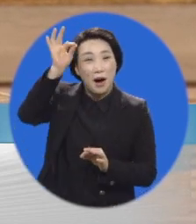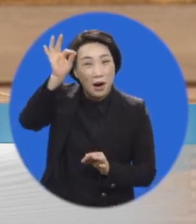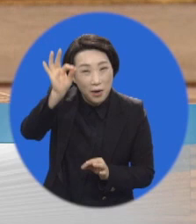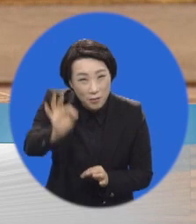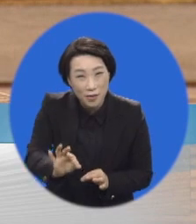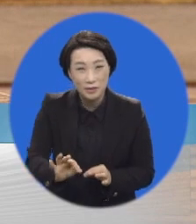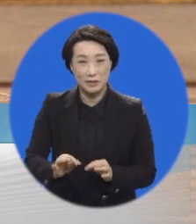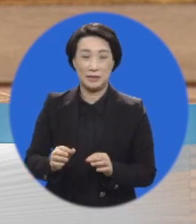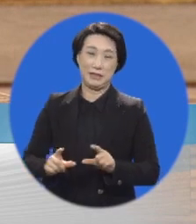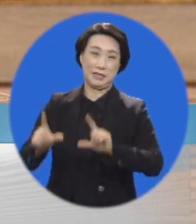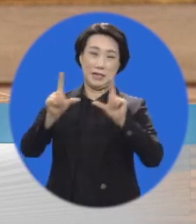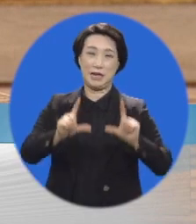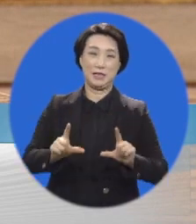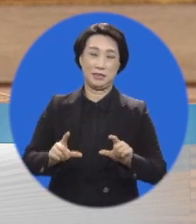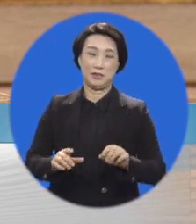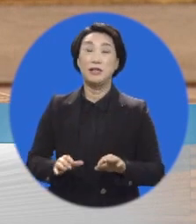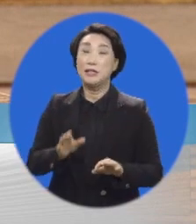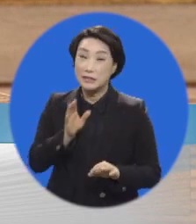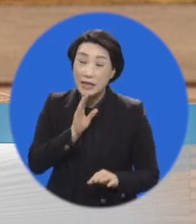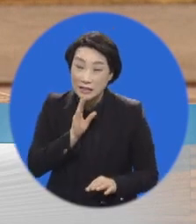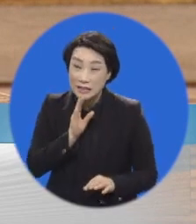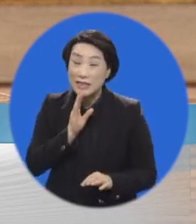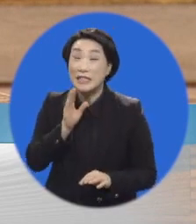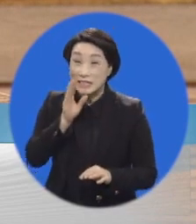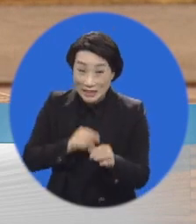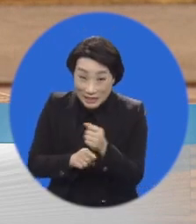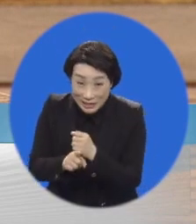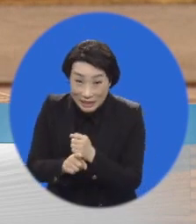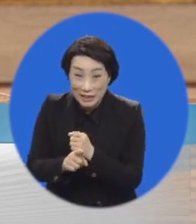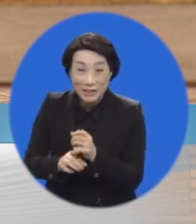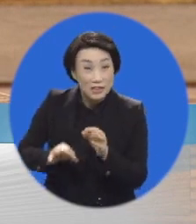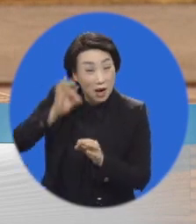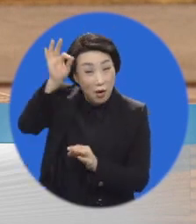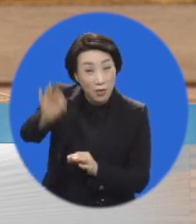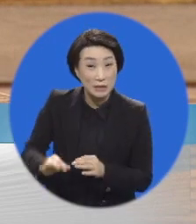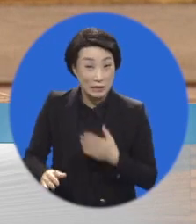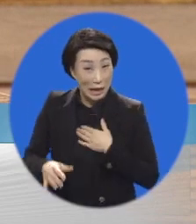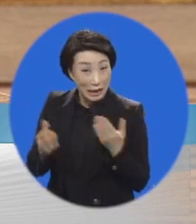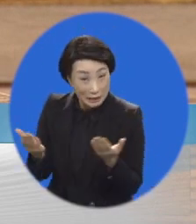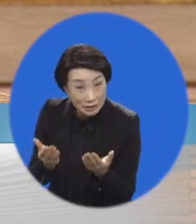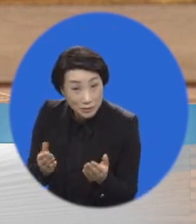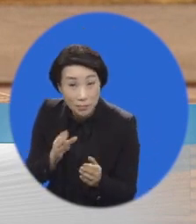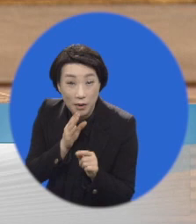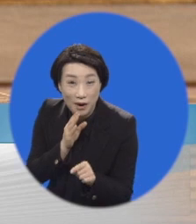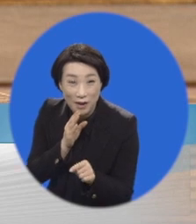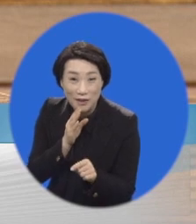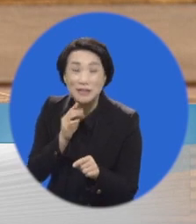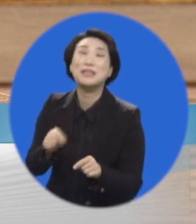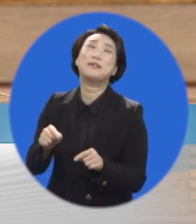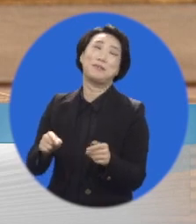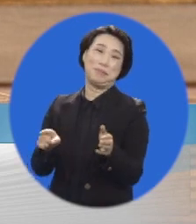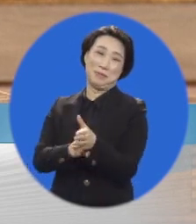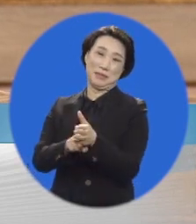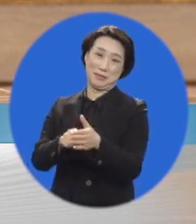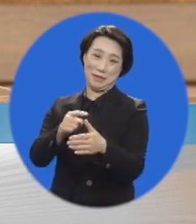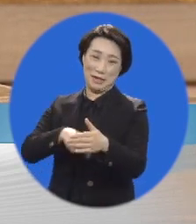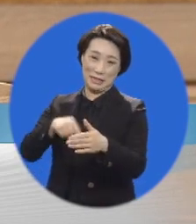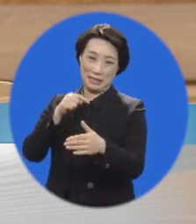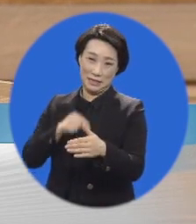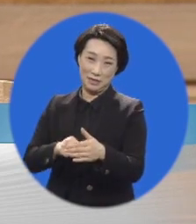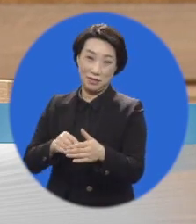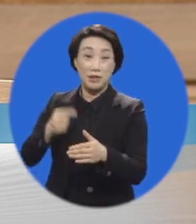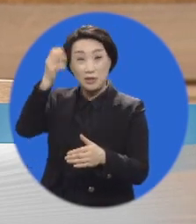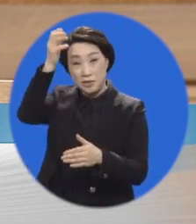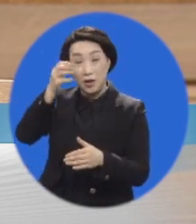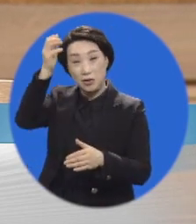영원히 사실이요 진실이요 현실이요 이런 믿음 안에서